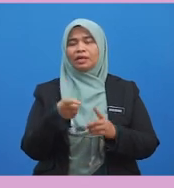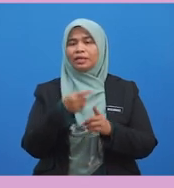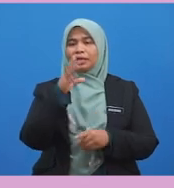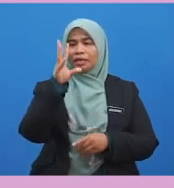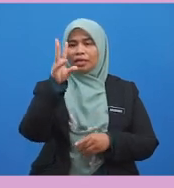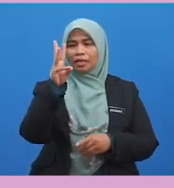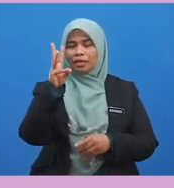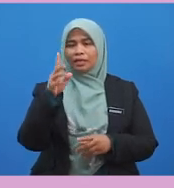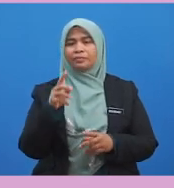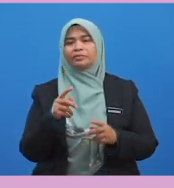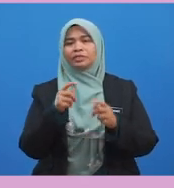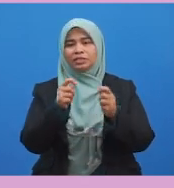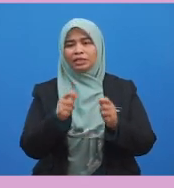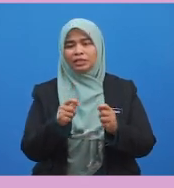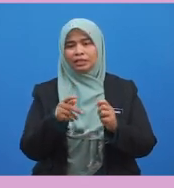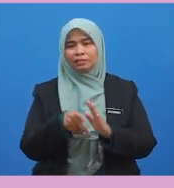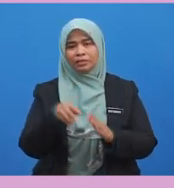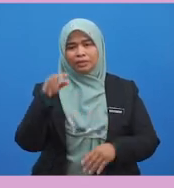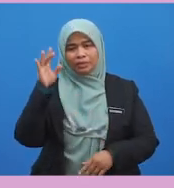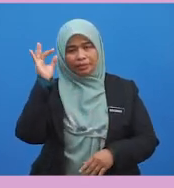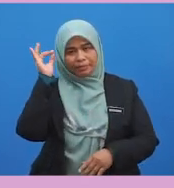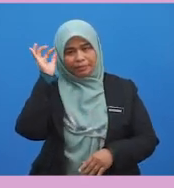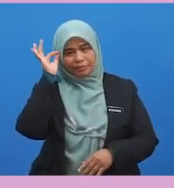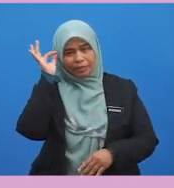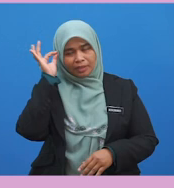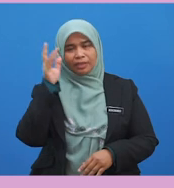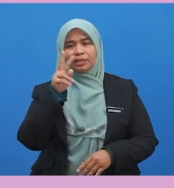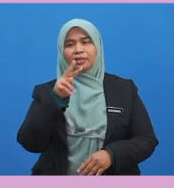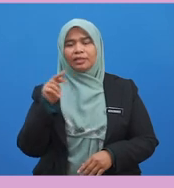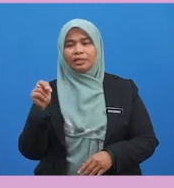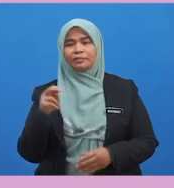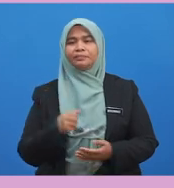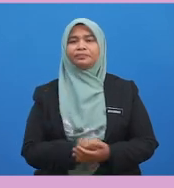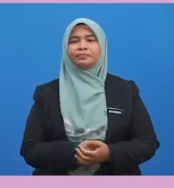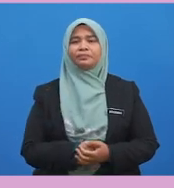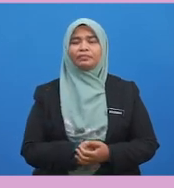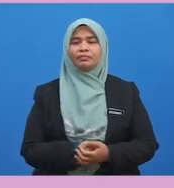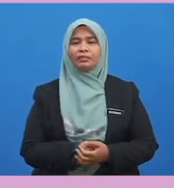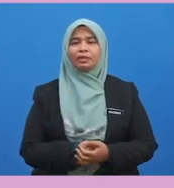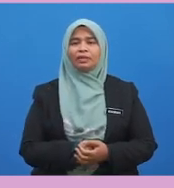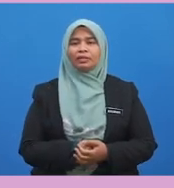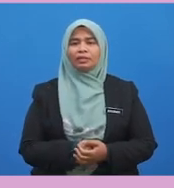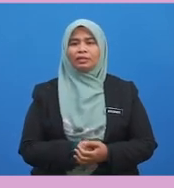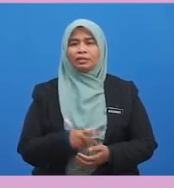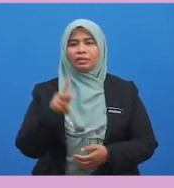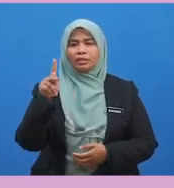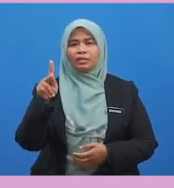6 teknik pemikiran iaitu logical, lateral,